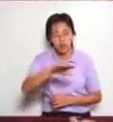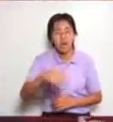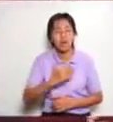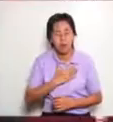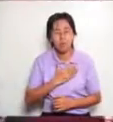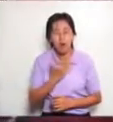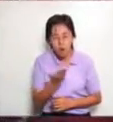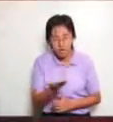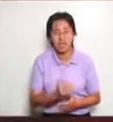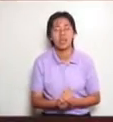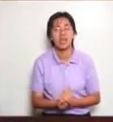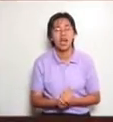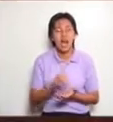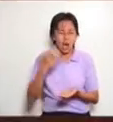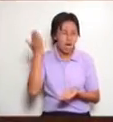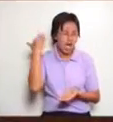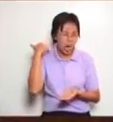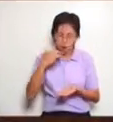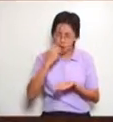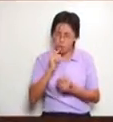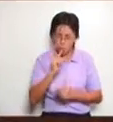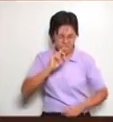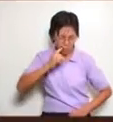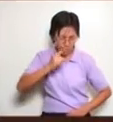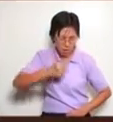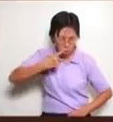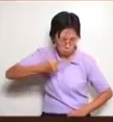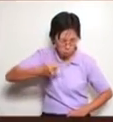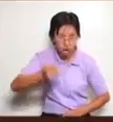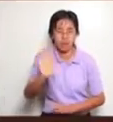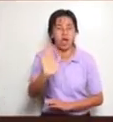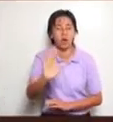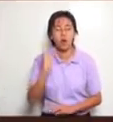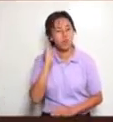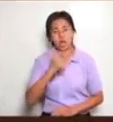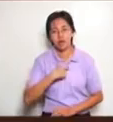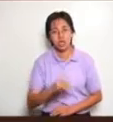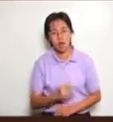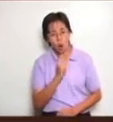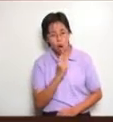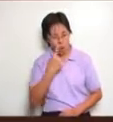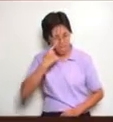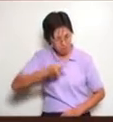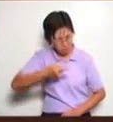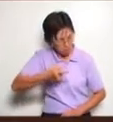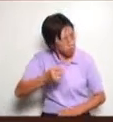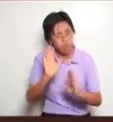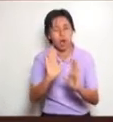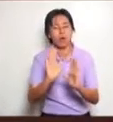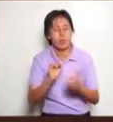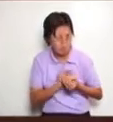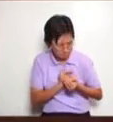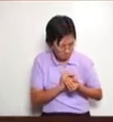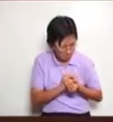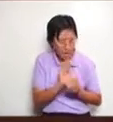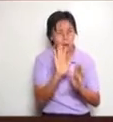บ ขอร้องเวลามองหูขึมาเรองเก่า wireless อะมาดาหมายแล้วกัแล้จบจบกั ผู้ชายกลฑมากการฟื้นของข ก็จะเส